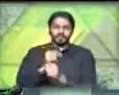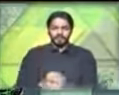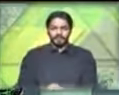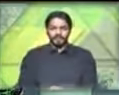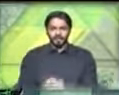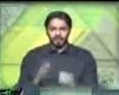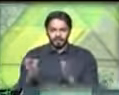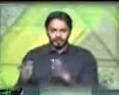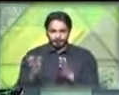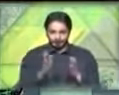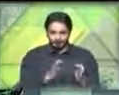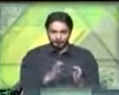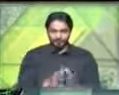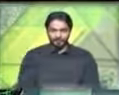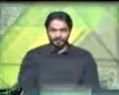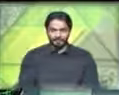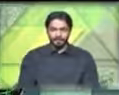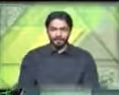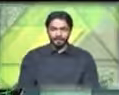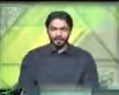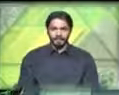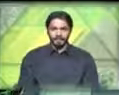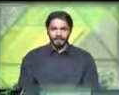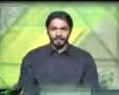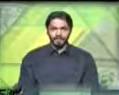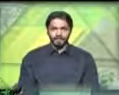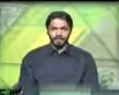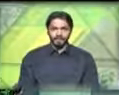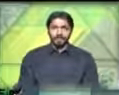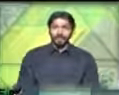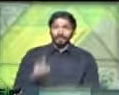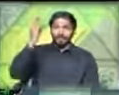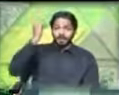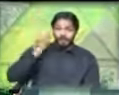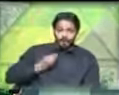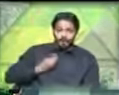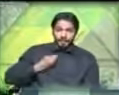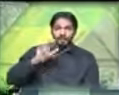يوم الدين وبعد صلى الله عليه وسلم. فنعمة الفهم